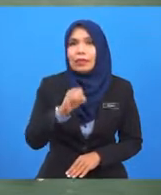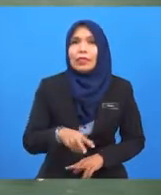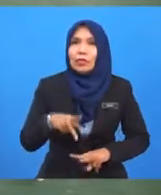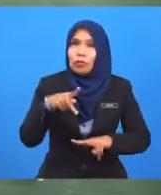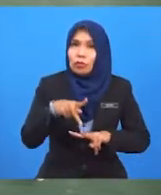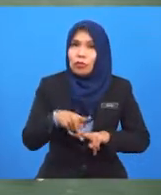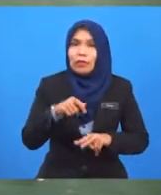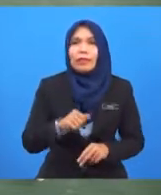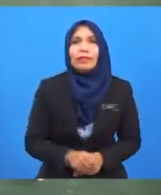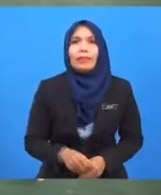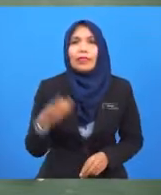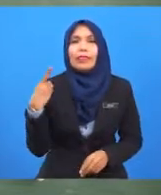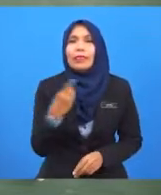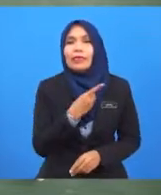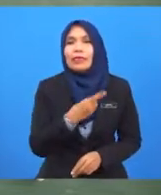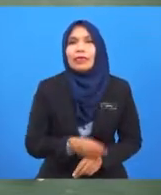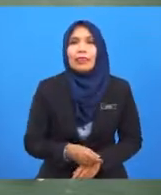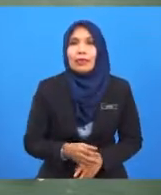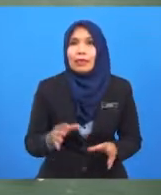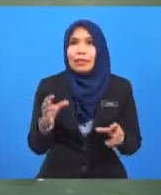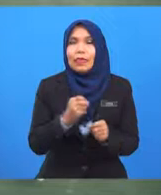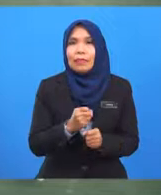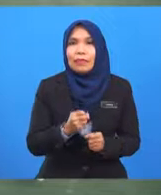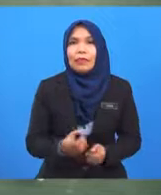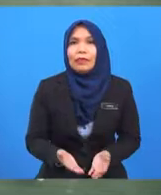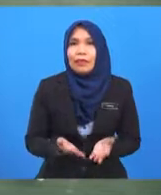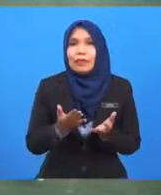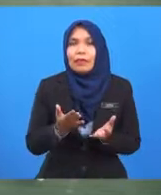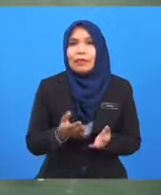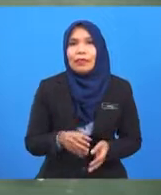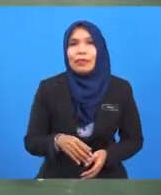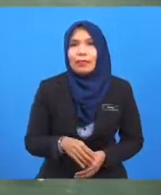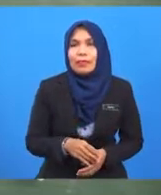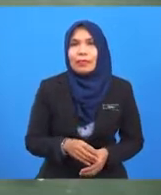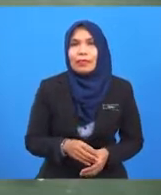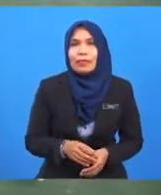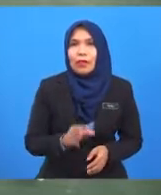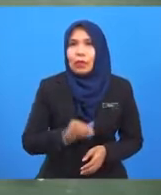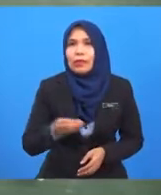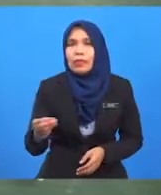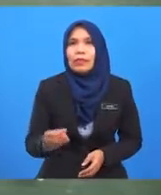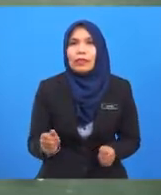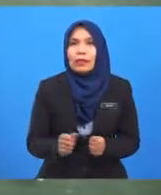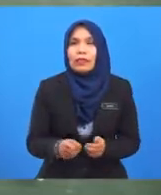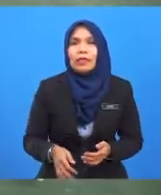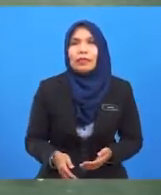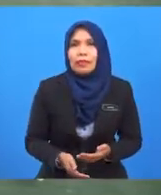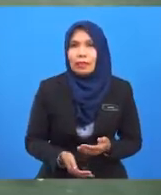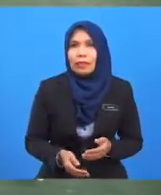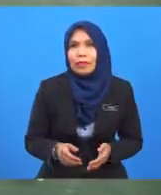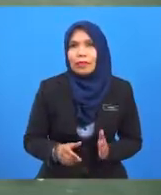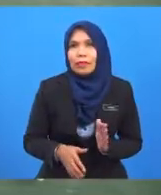objek dengan lebih mudah apabila kedudukan fulcrum adalah tetap.